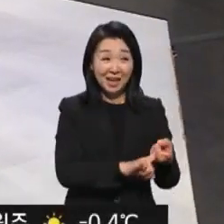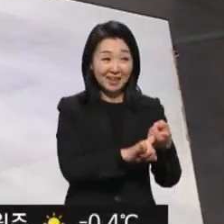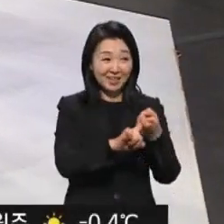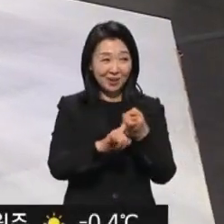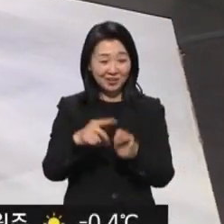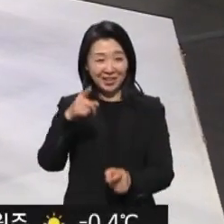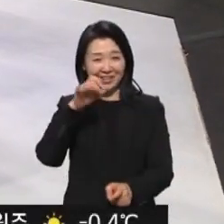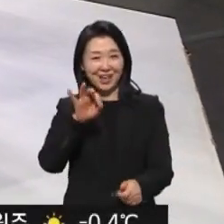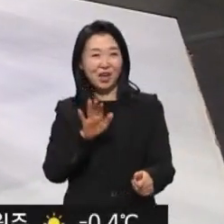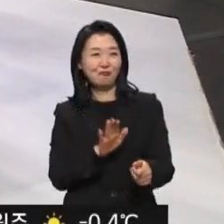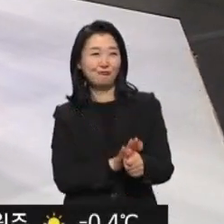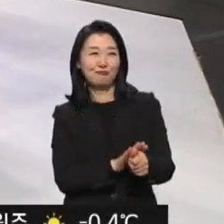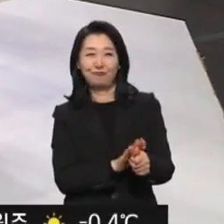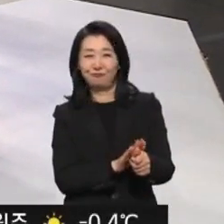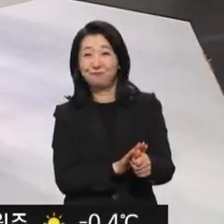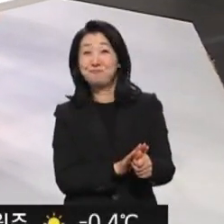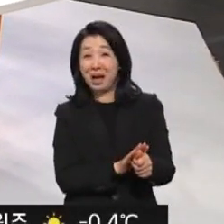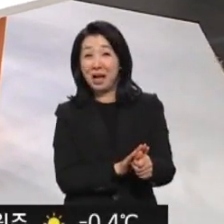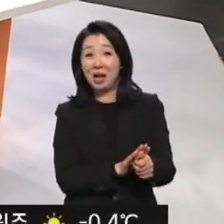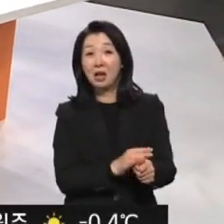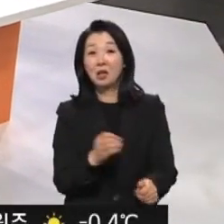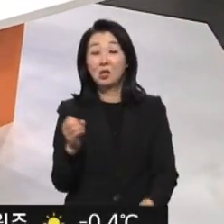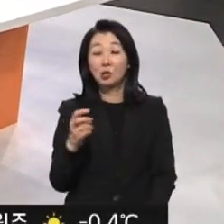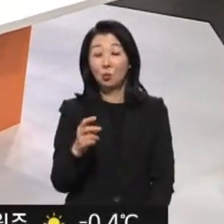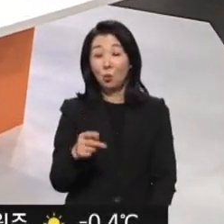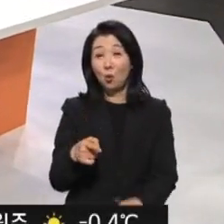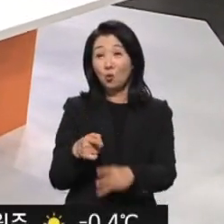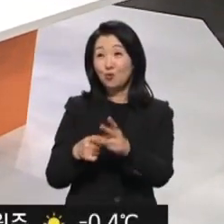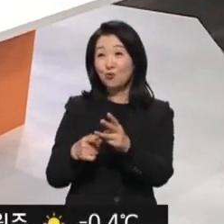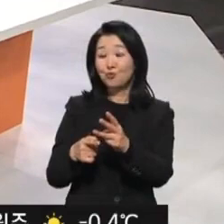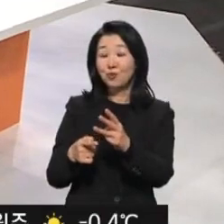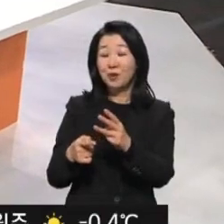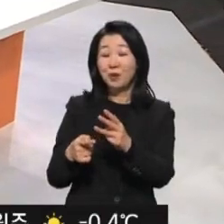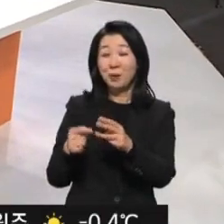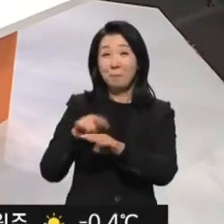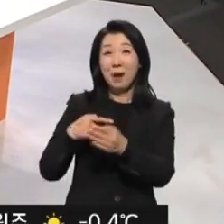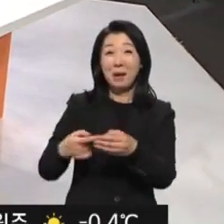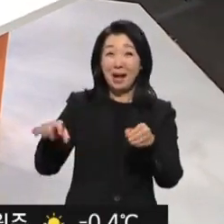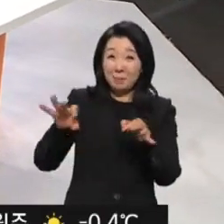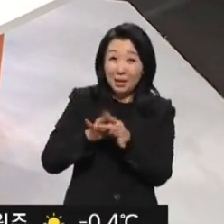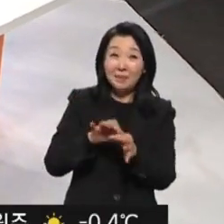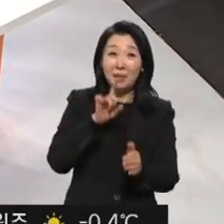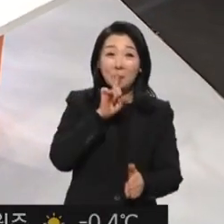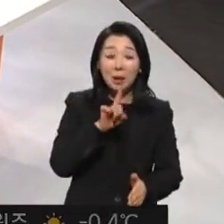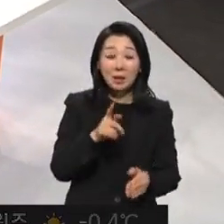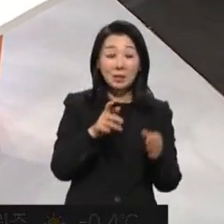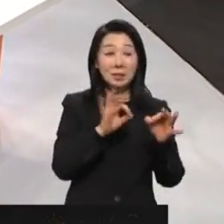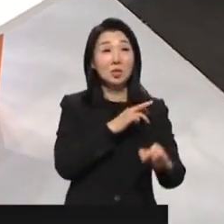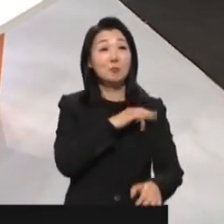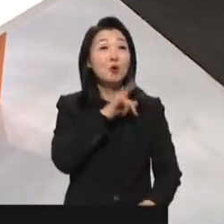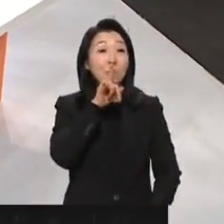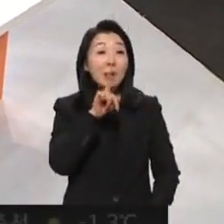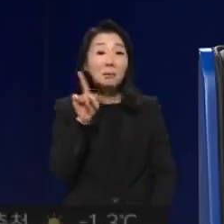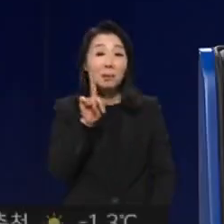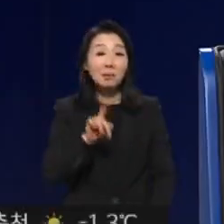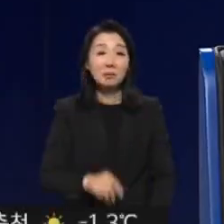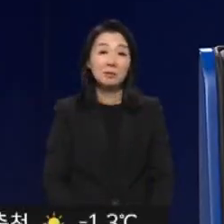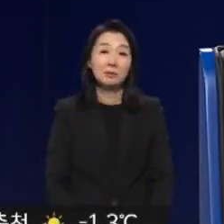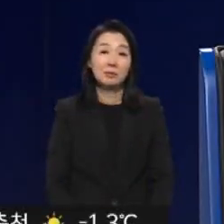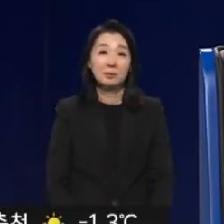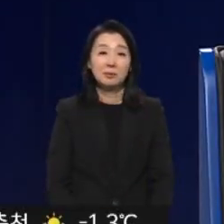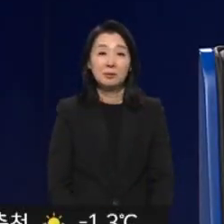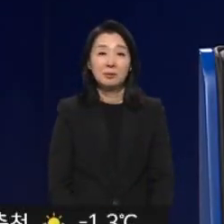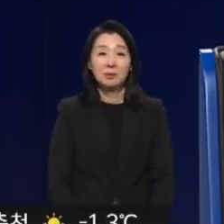장제원 의원의 또 마음을 얻었고 또 동시에 이제 윤심을 등에 업었다 이런 얘기도 좀 많이 나오고 있잖아요. 김 의원은 어떤 얘기를 했나요? 네, 김기현